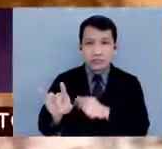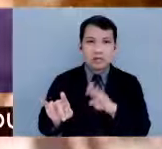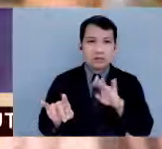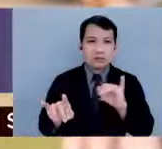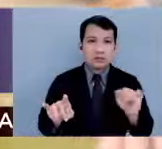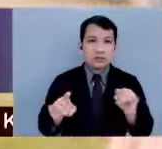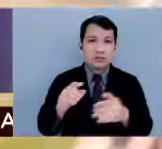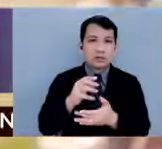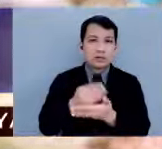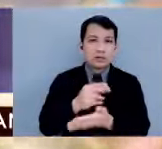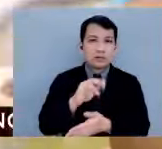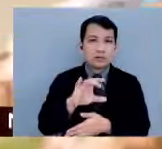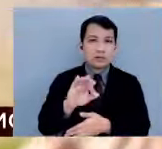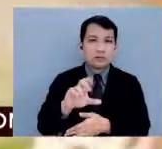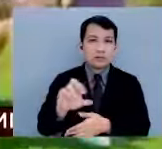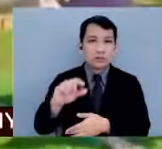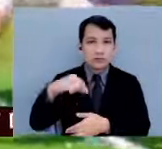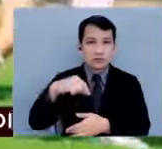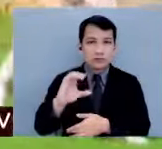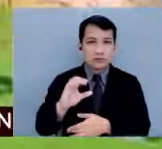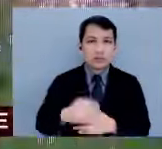Frontier Theater, Quezon City.